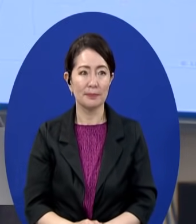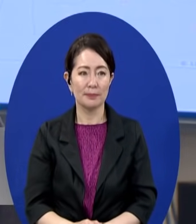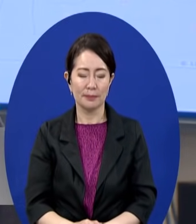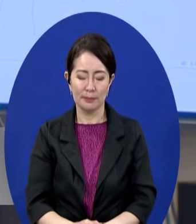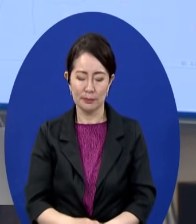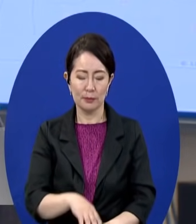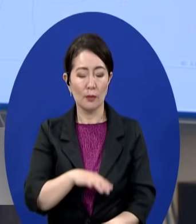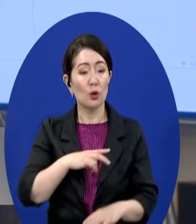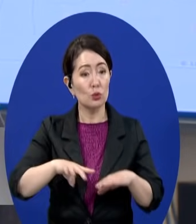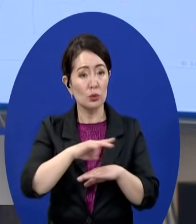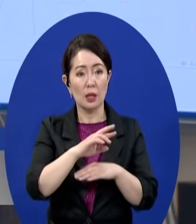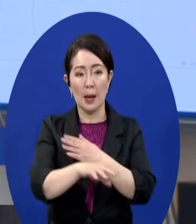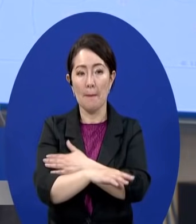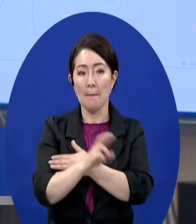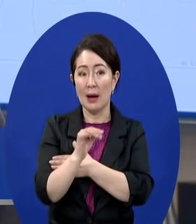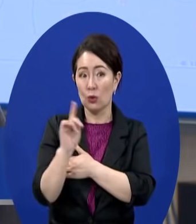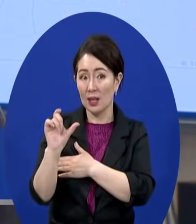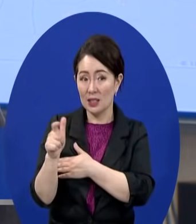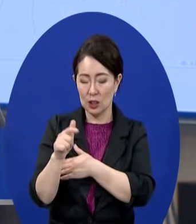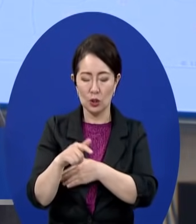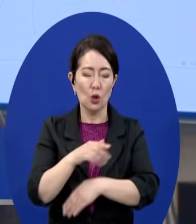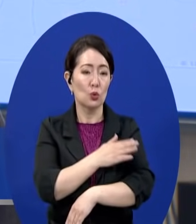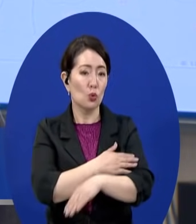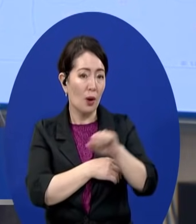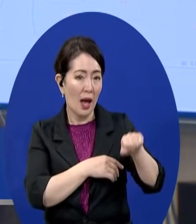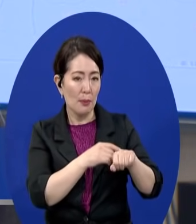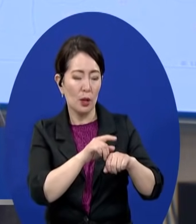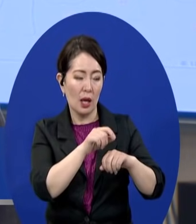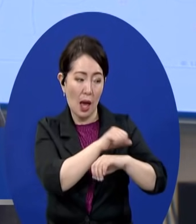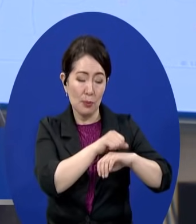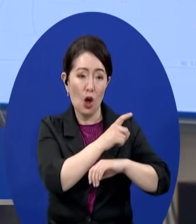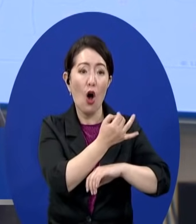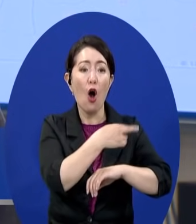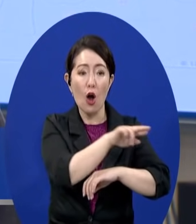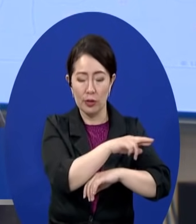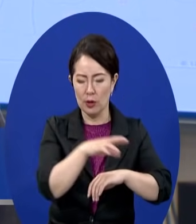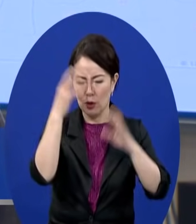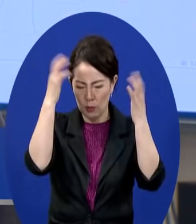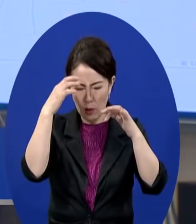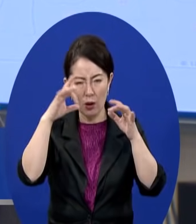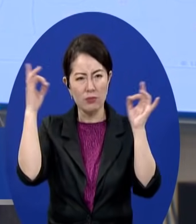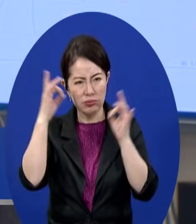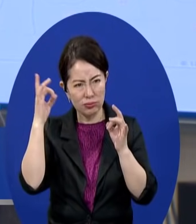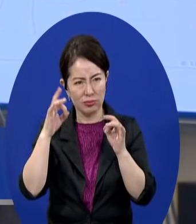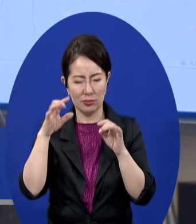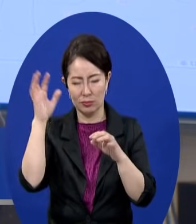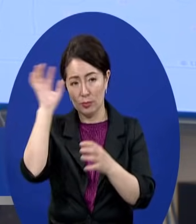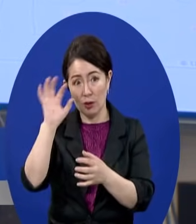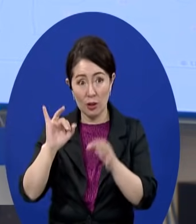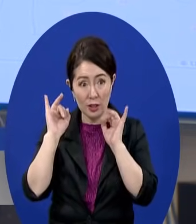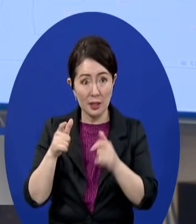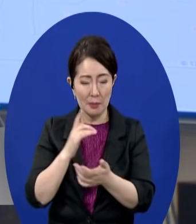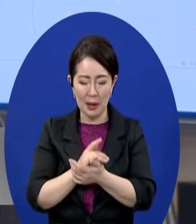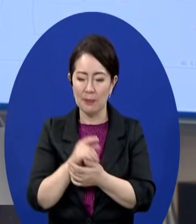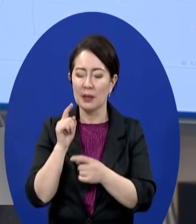Нутгийн баруун хэсгээр, зүүн аймагуудын нутгийн хойд хэсгээр бороо болон дуу цахилгаантай аадар бороо орно. За